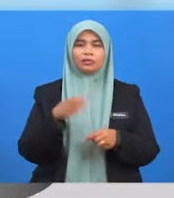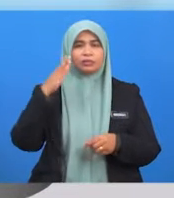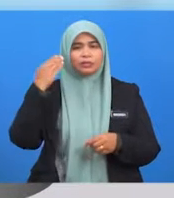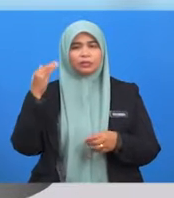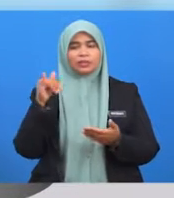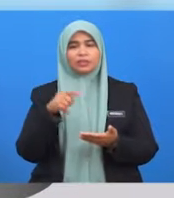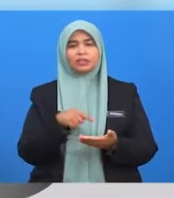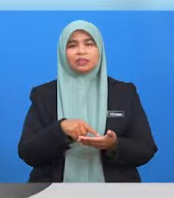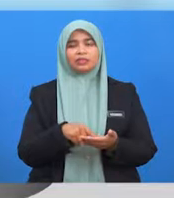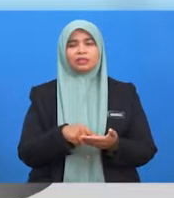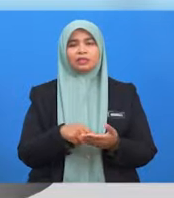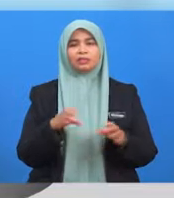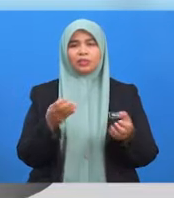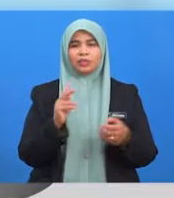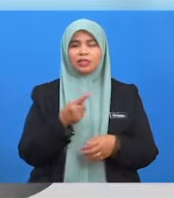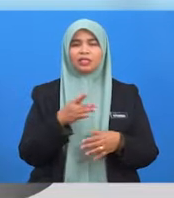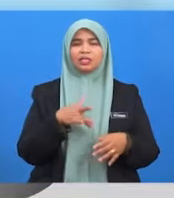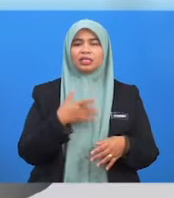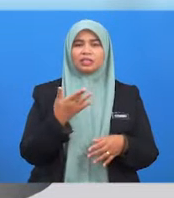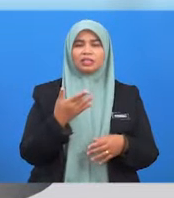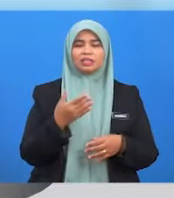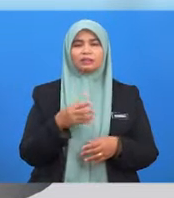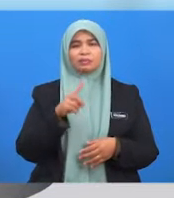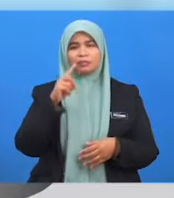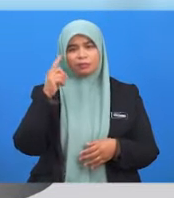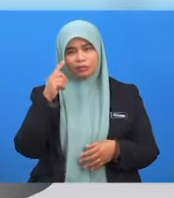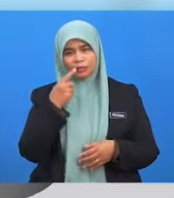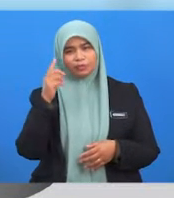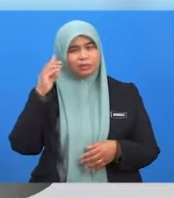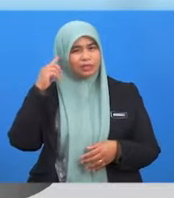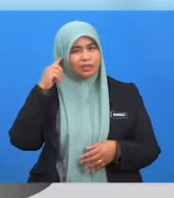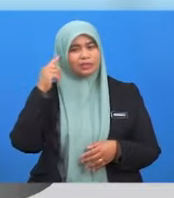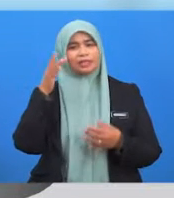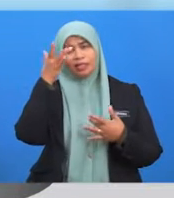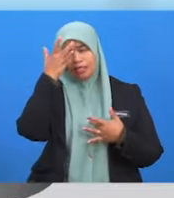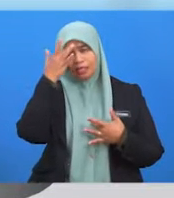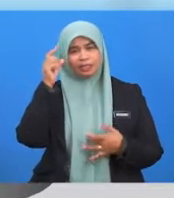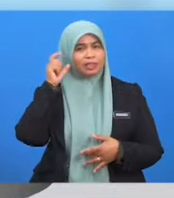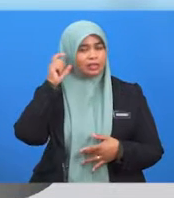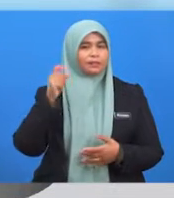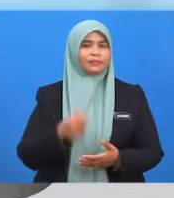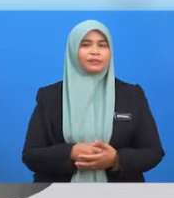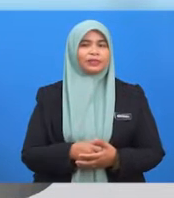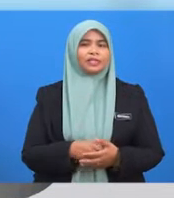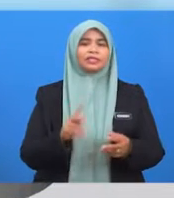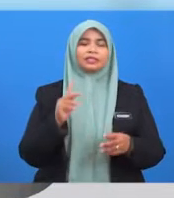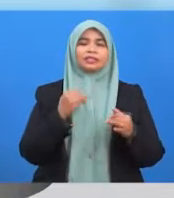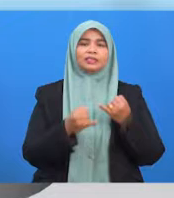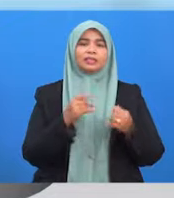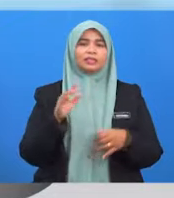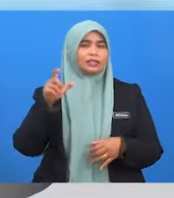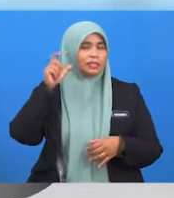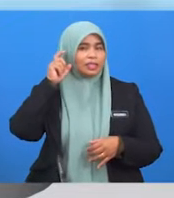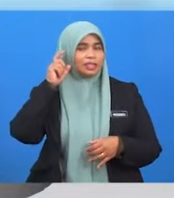membuat kita tidak selesa dan terasa bingit didengari. Jika telinga kita